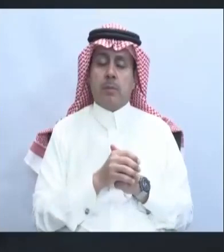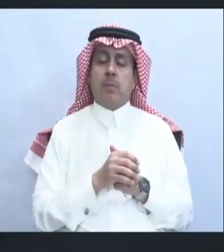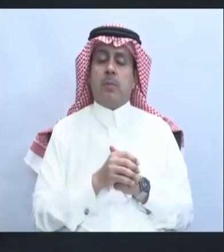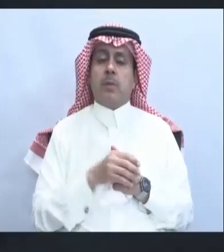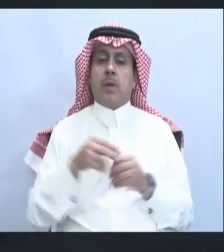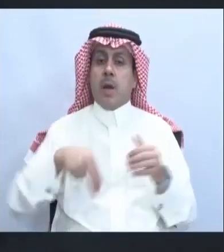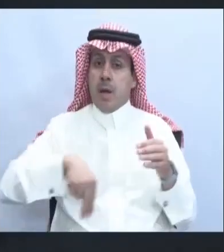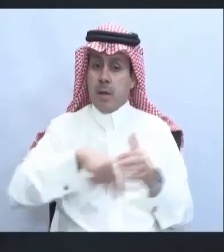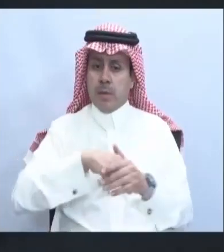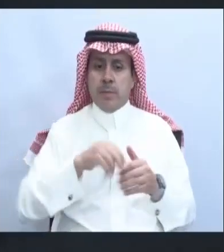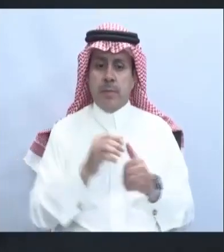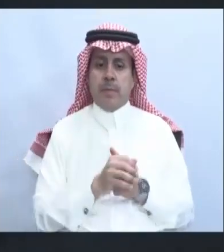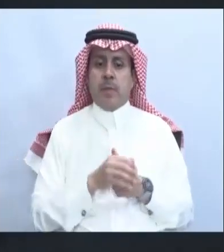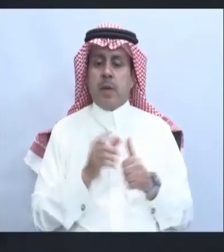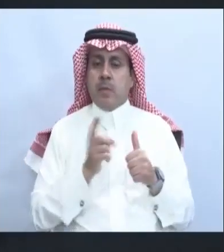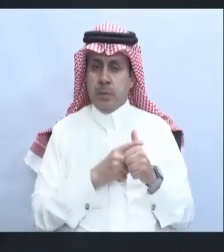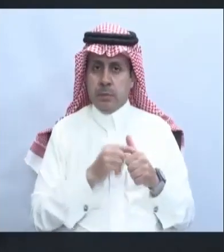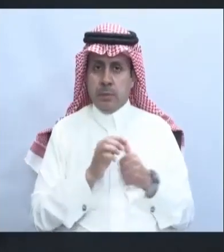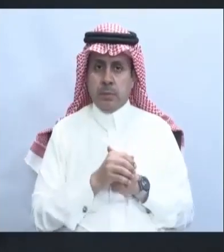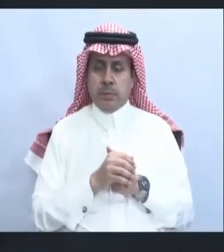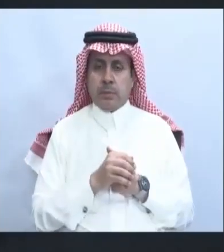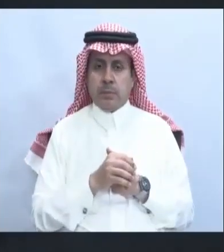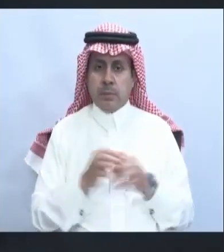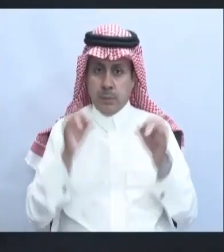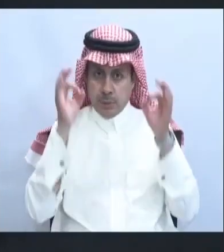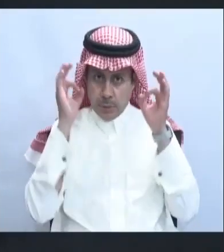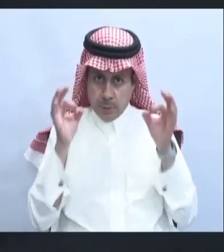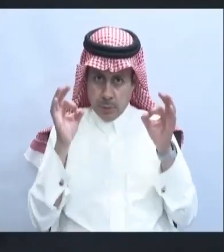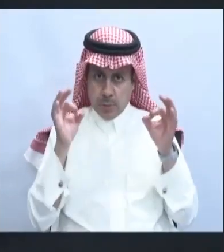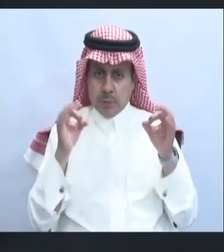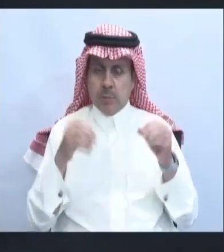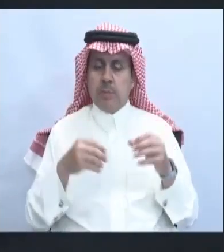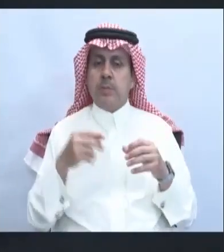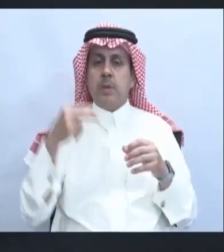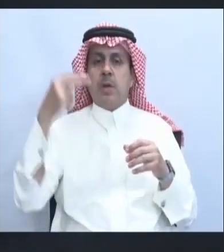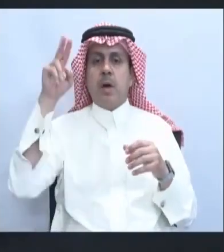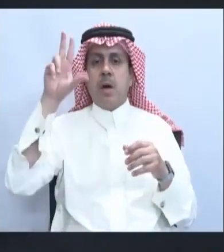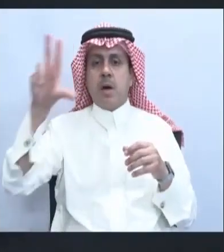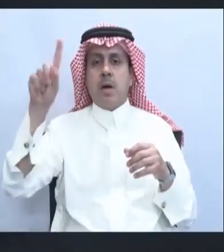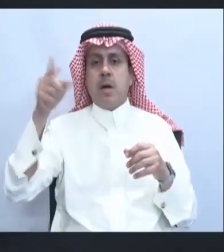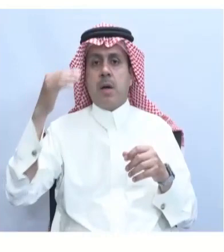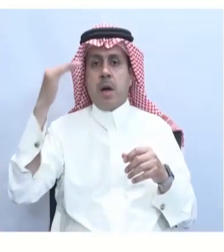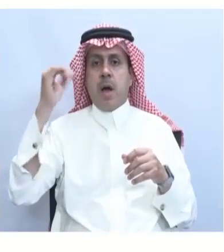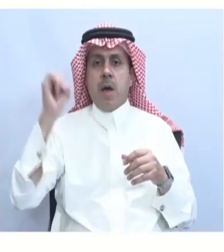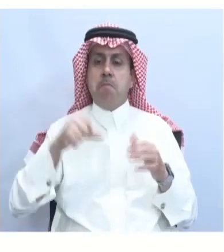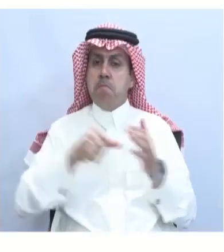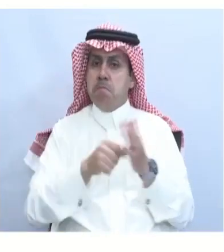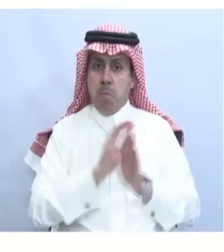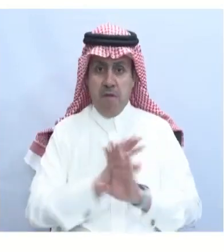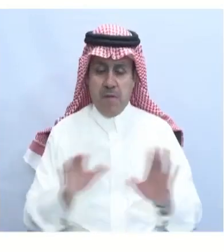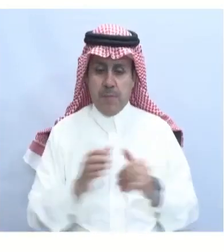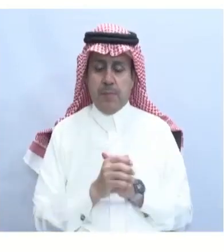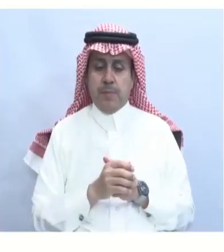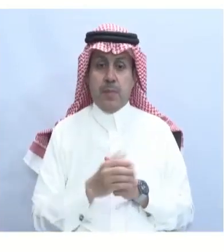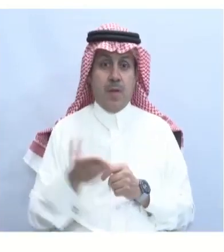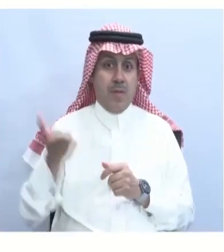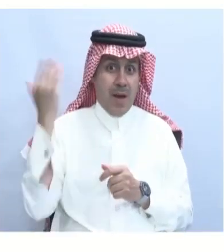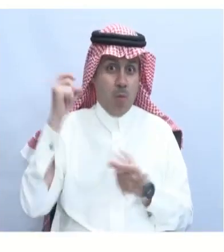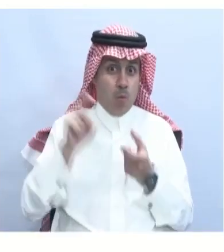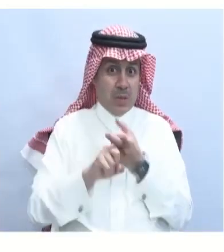العده التاكد من براءه الرحم فقد تكون المراه حاملا من الزوج